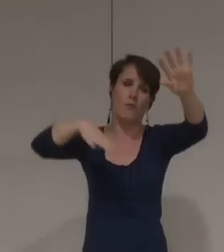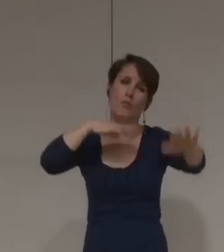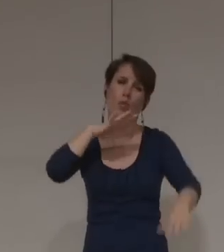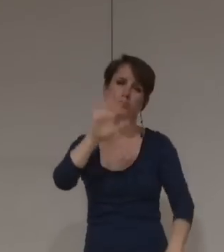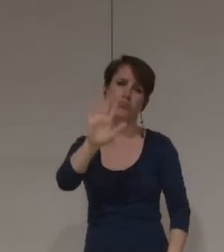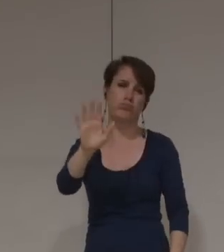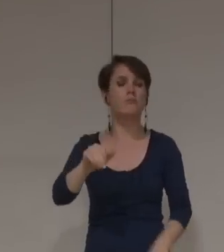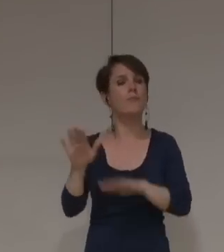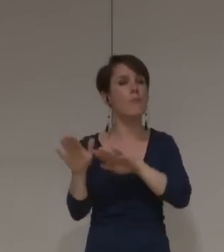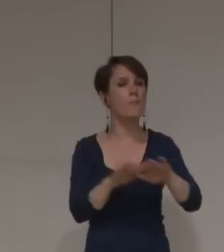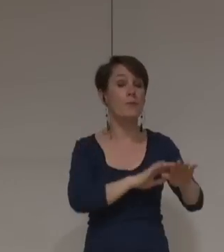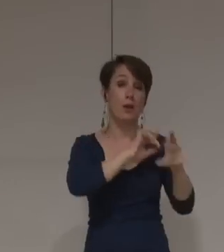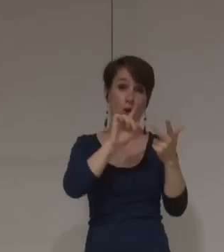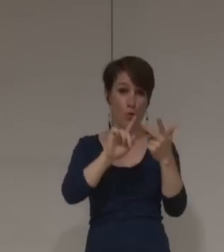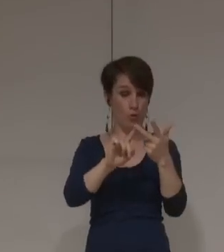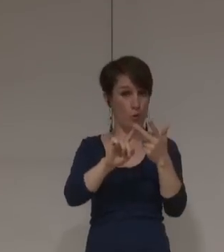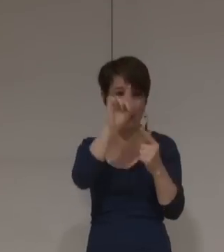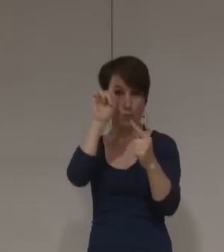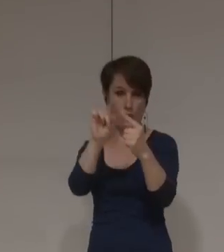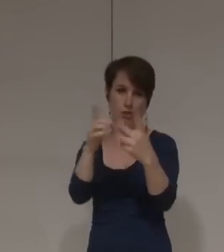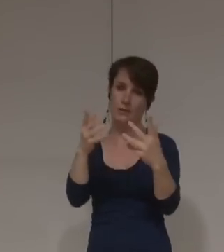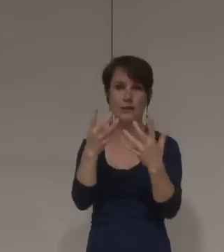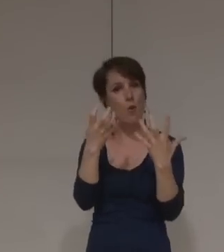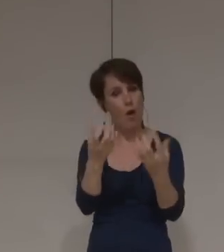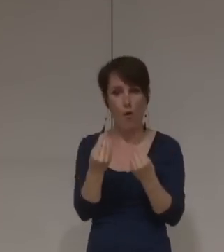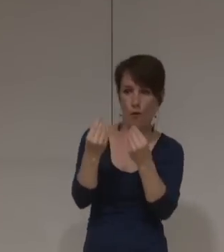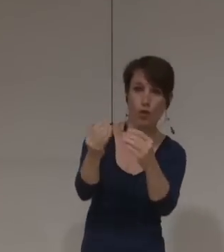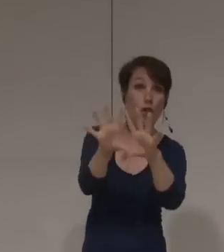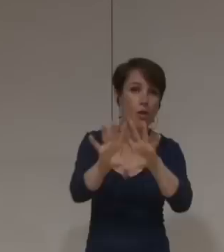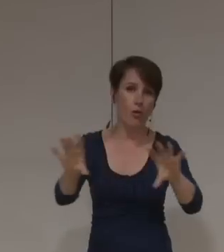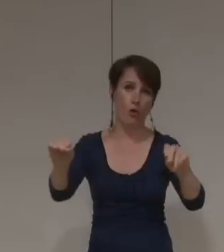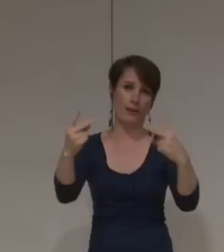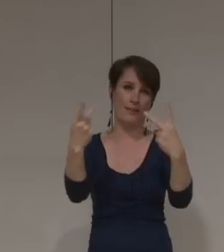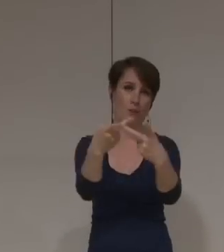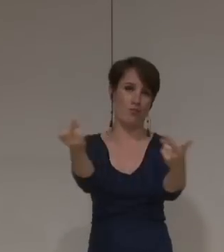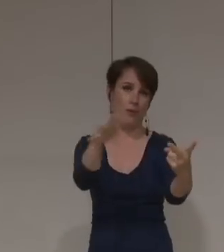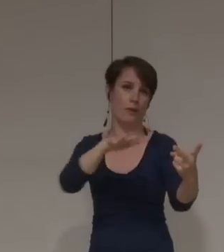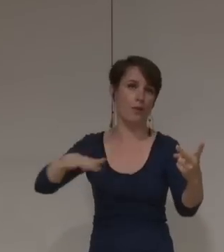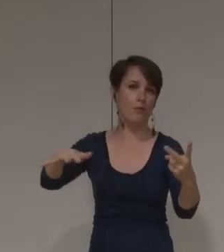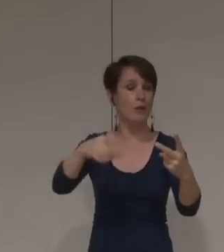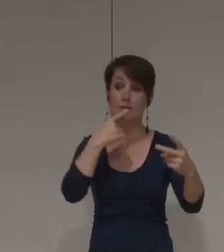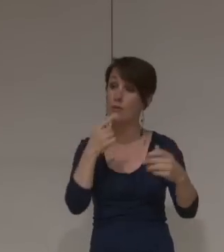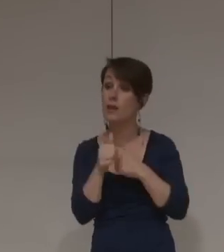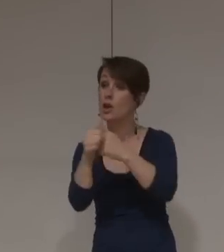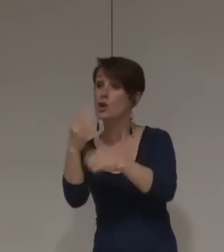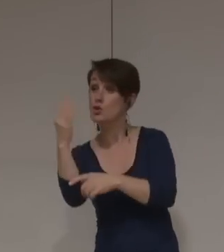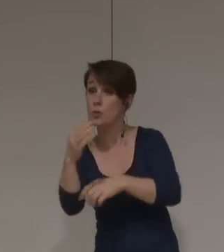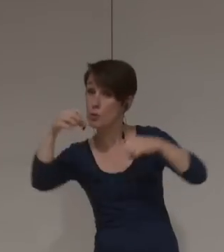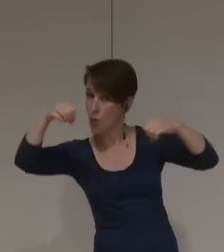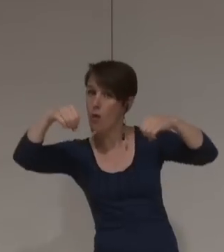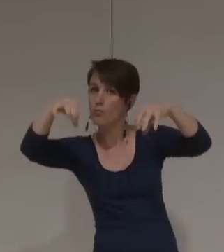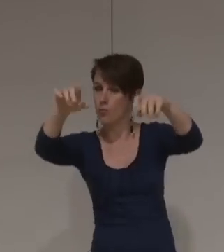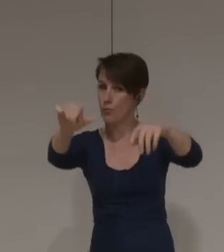la tranquillité publique en éclairant selon les besoins avec des technologies de détection de